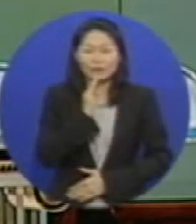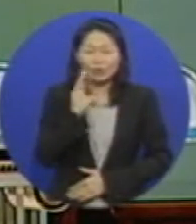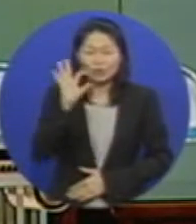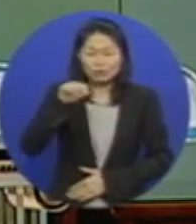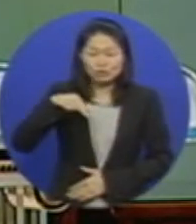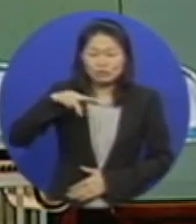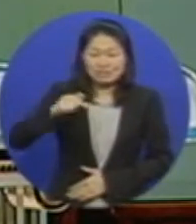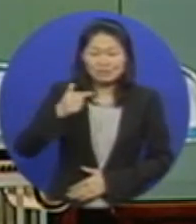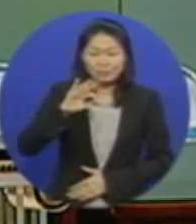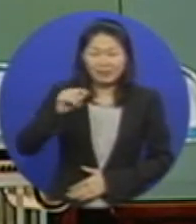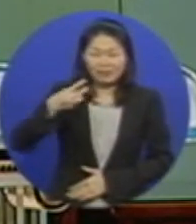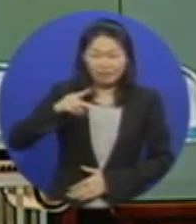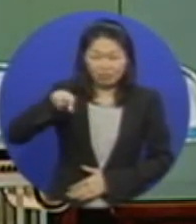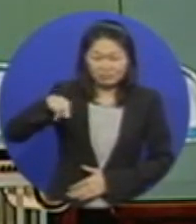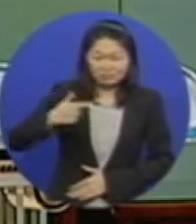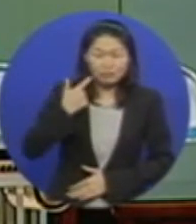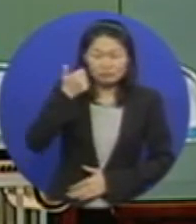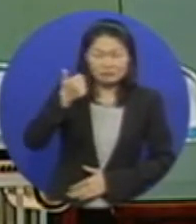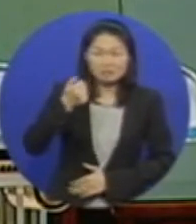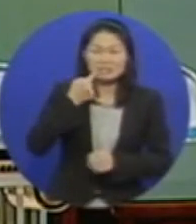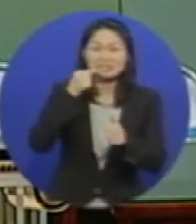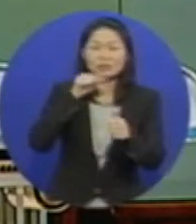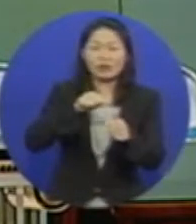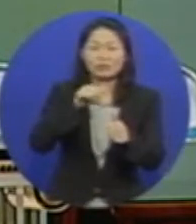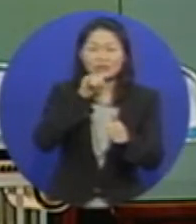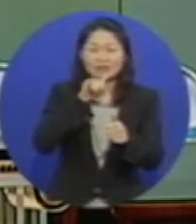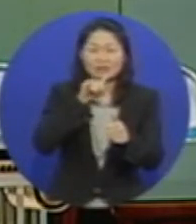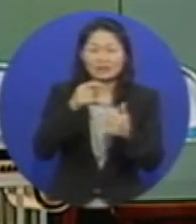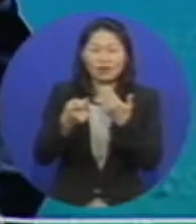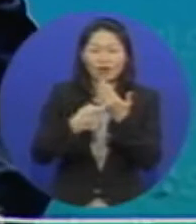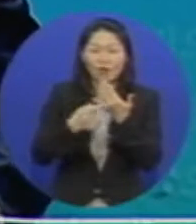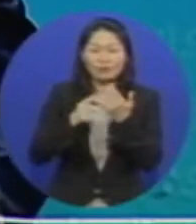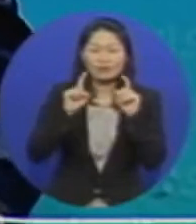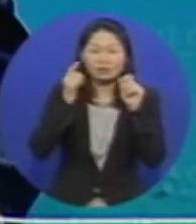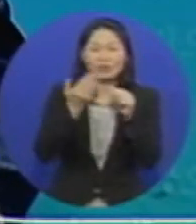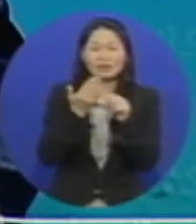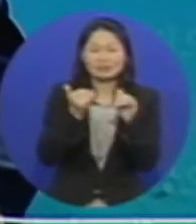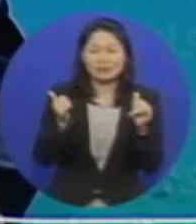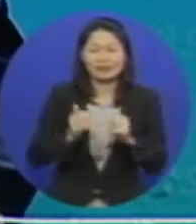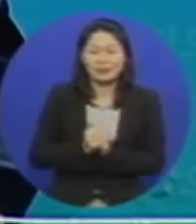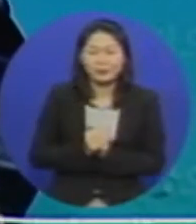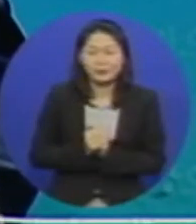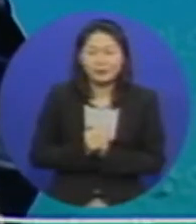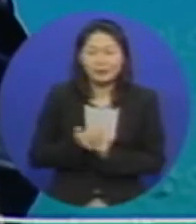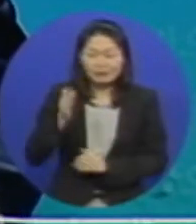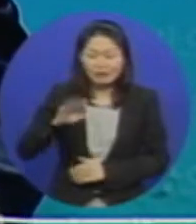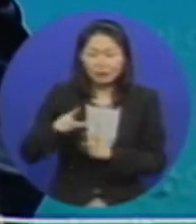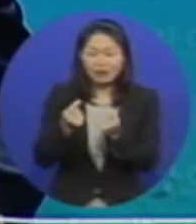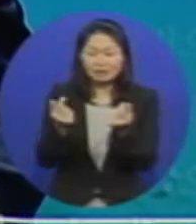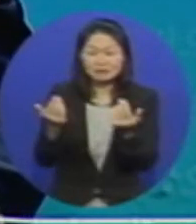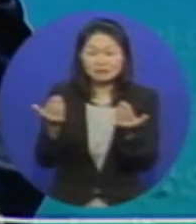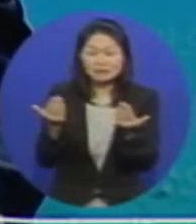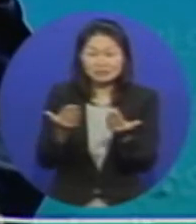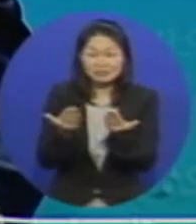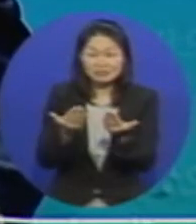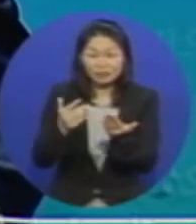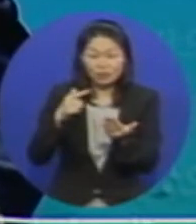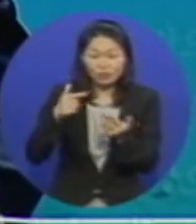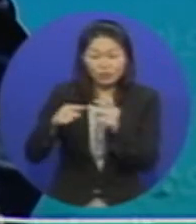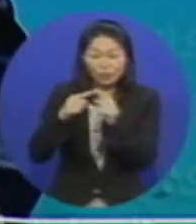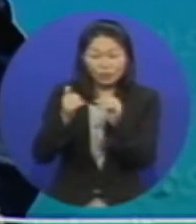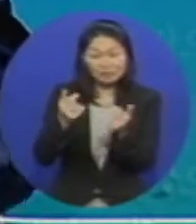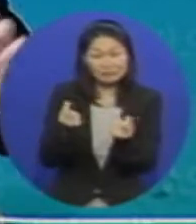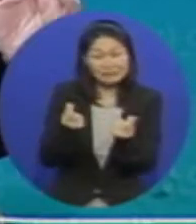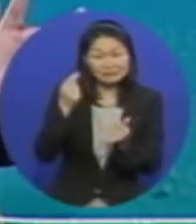유진 피터슨 목사님이 지적하신 것이에요 그런데 그런 점에 있어서는 교인들도 역시 비슷한 생각을 하고 있다는